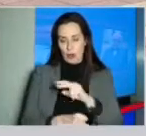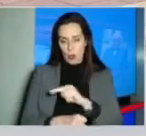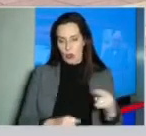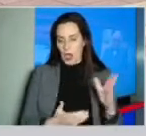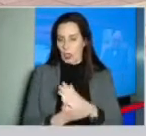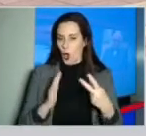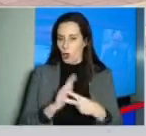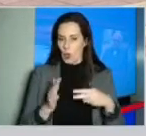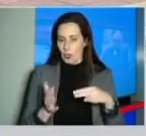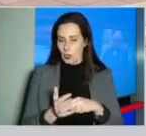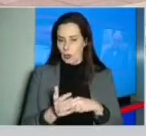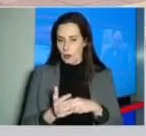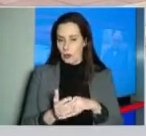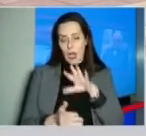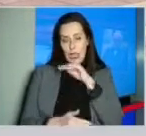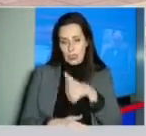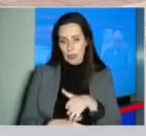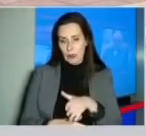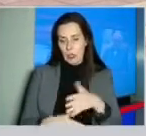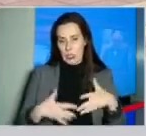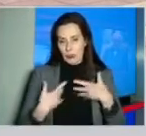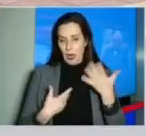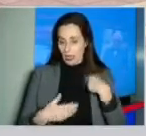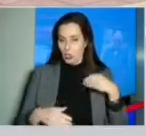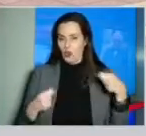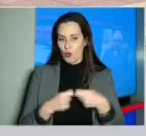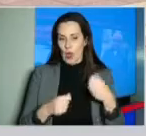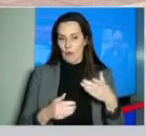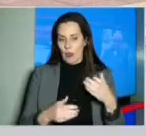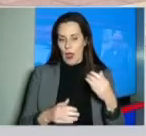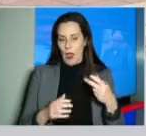הכנת תוכנית אב לאומית לזקנה, לשמחתי הייתי שותף לזה,